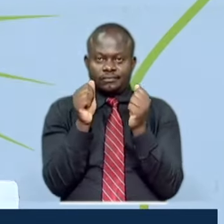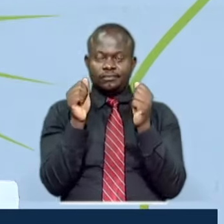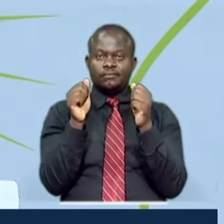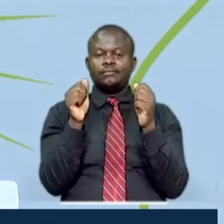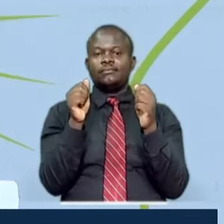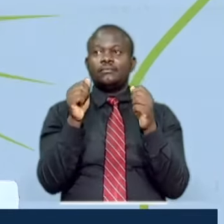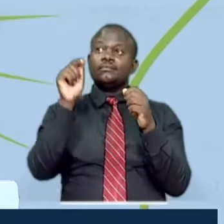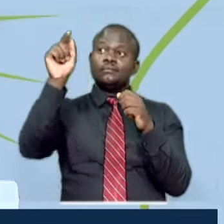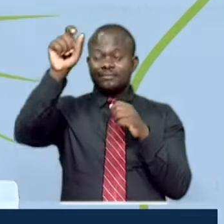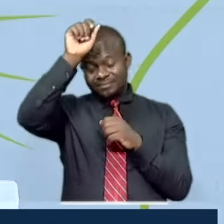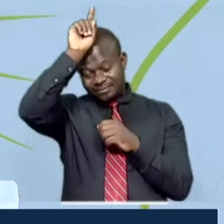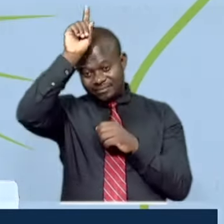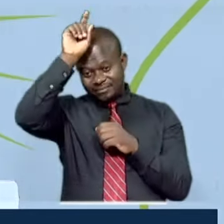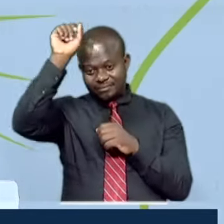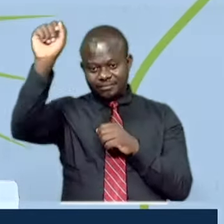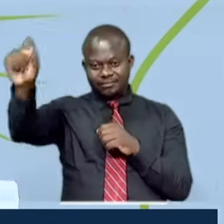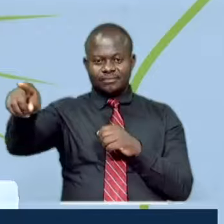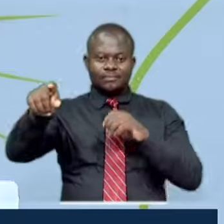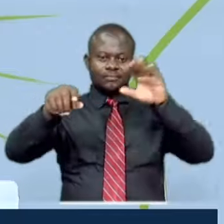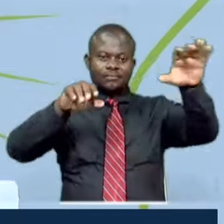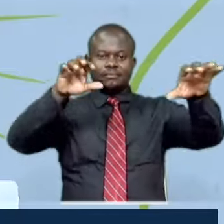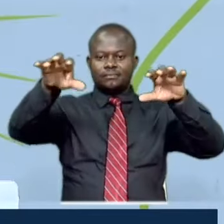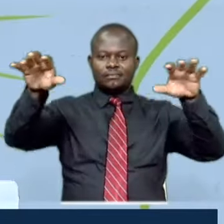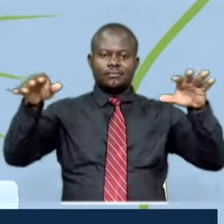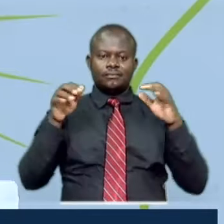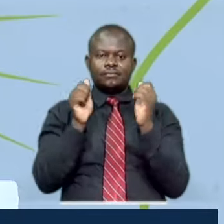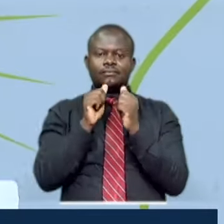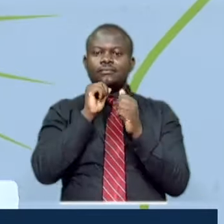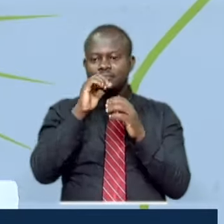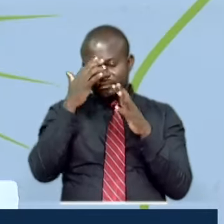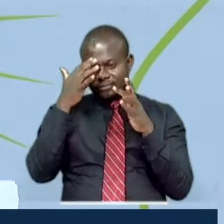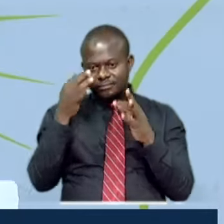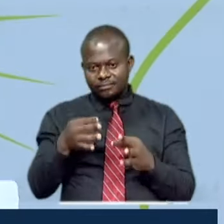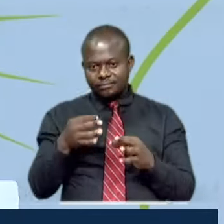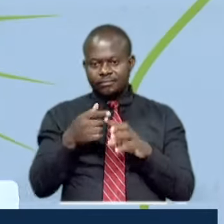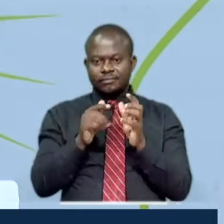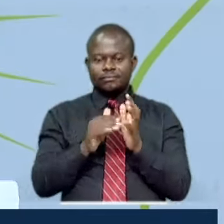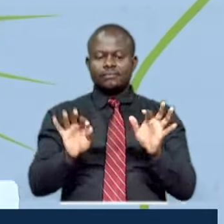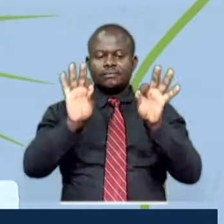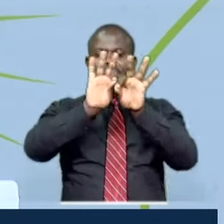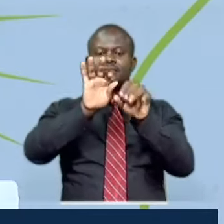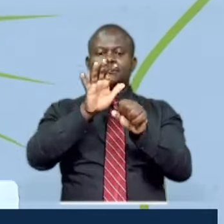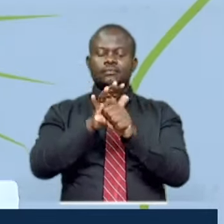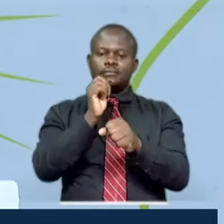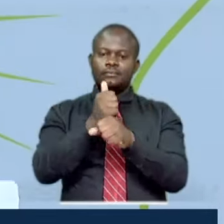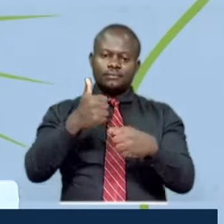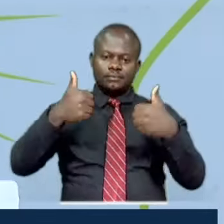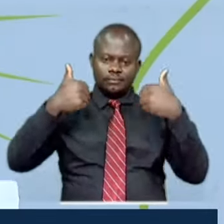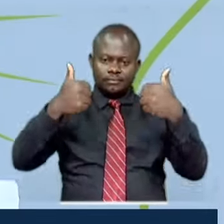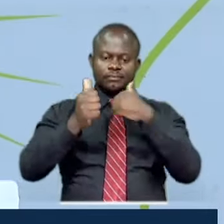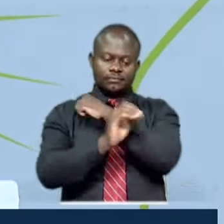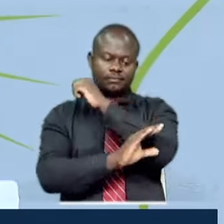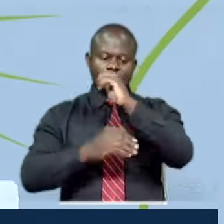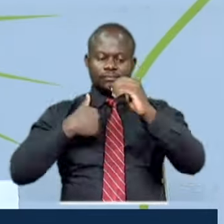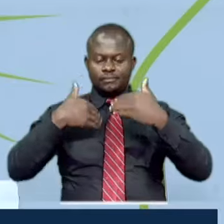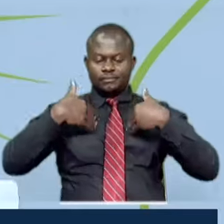bice by'icyaro by'igihugu by'imisozi igihumbi. Gukonjesha si amahitamo, ahubwo ni ingenzi cyane ku mikorere myiza y'igihugu gifite